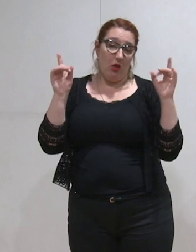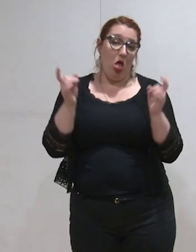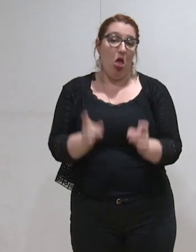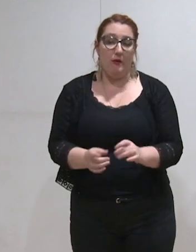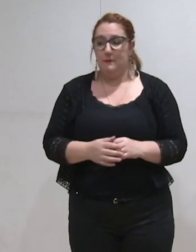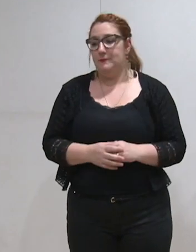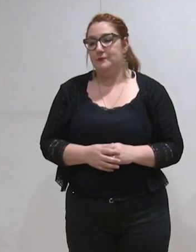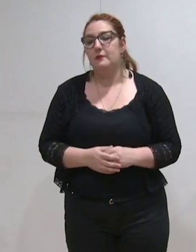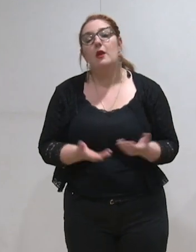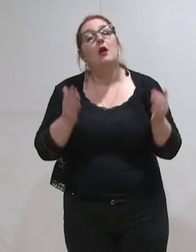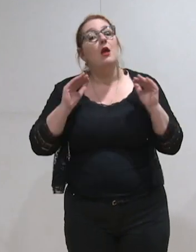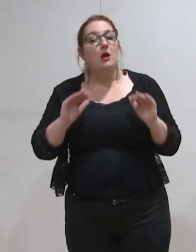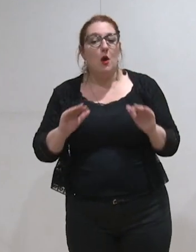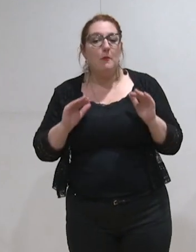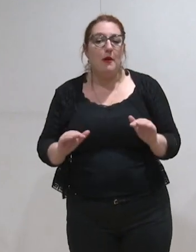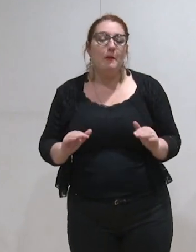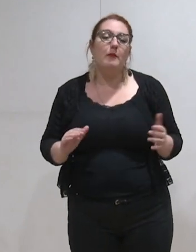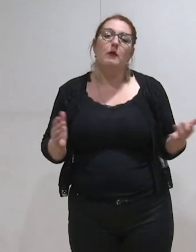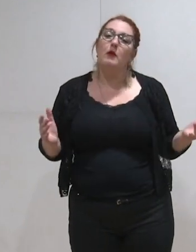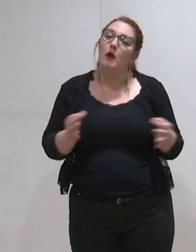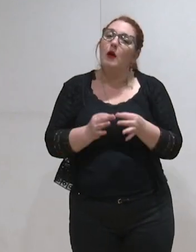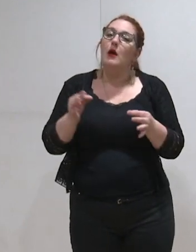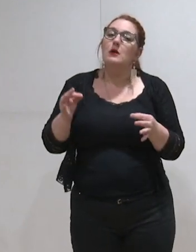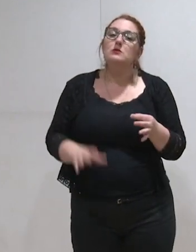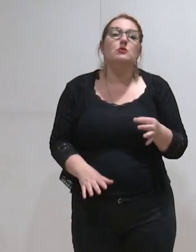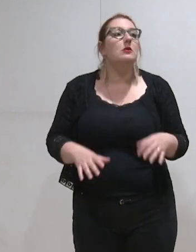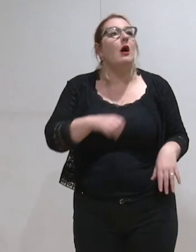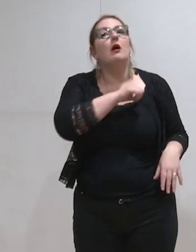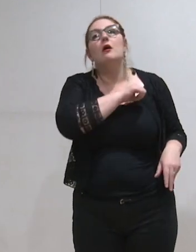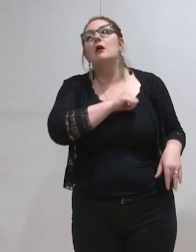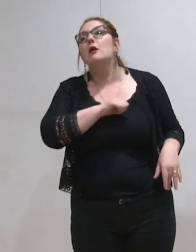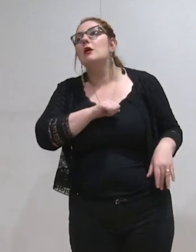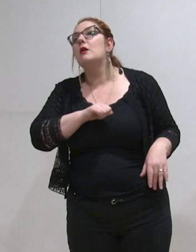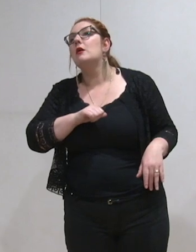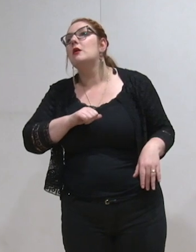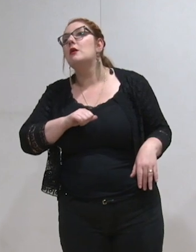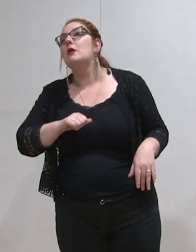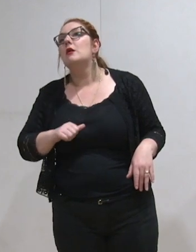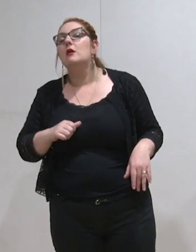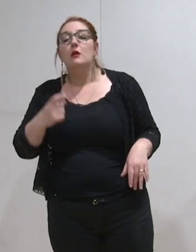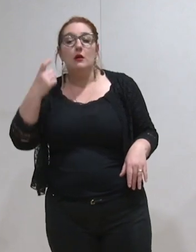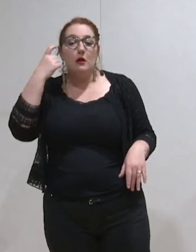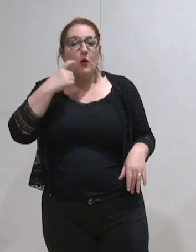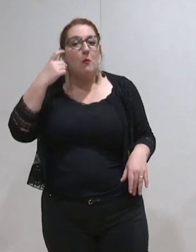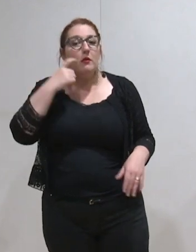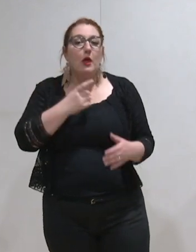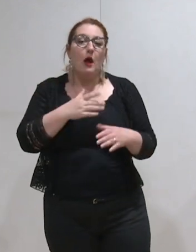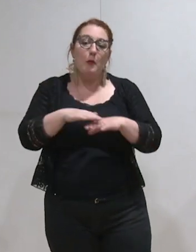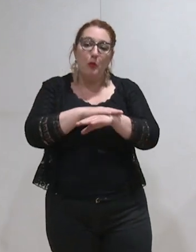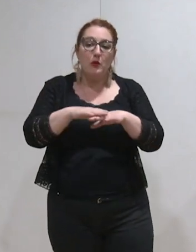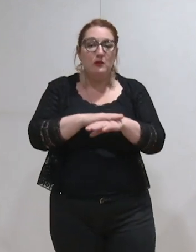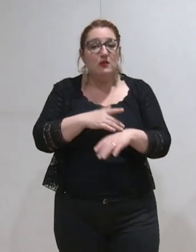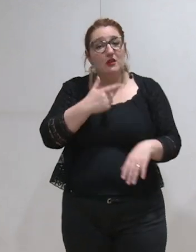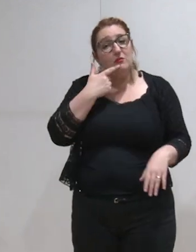qui quand même ne devrait pas amener apporter les les commentaires politiques sur des l'abandon de